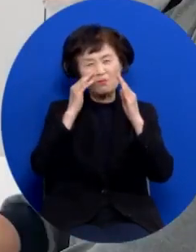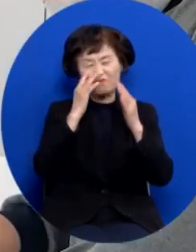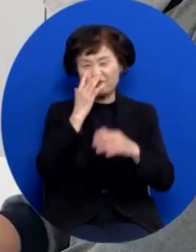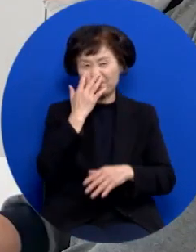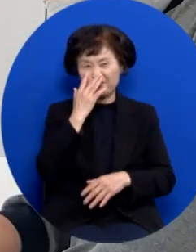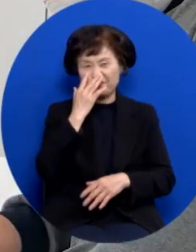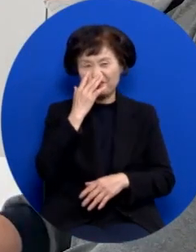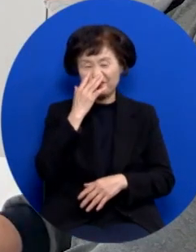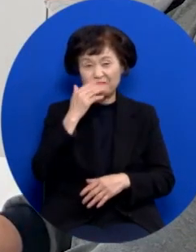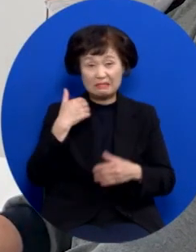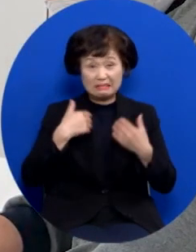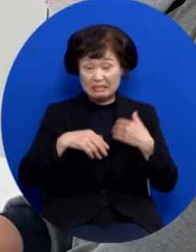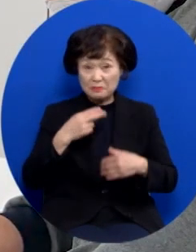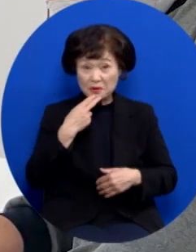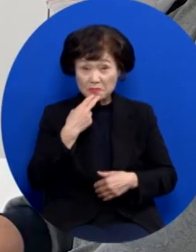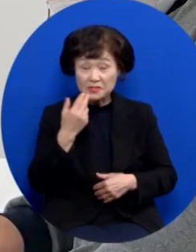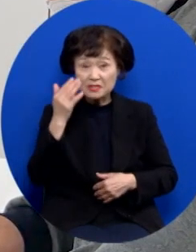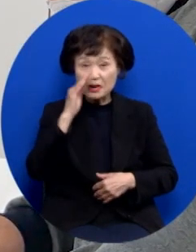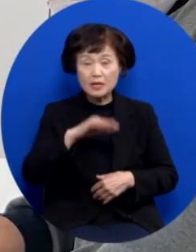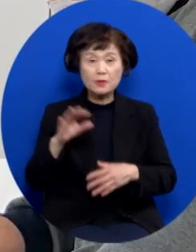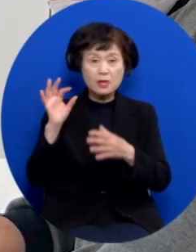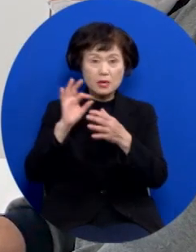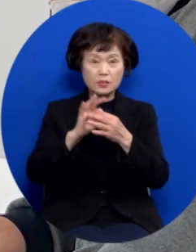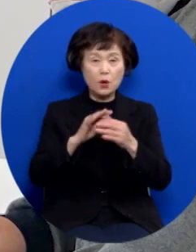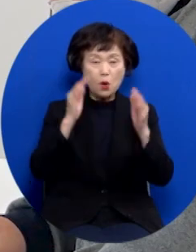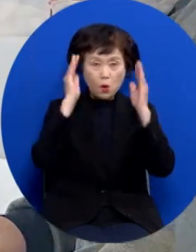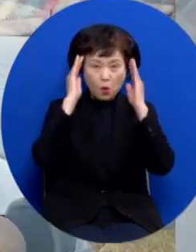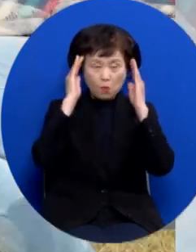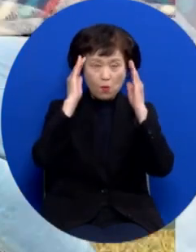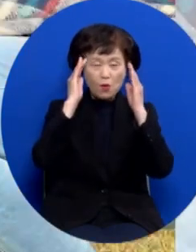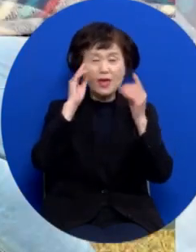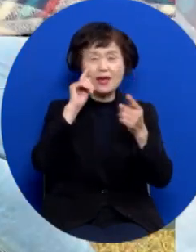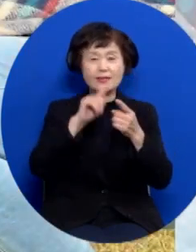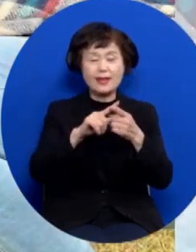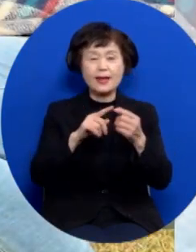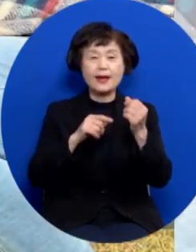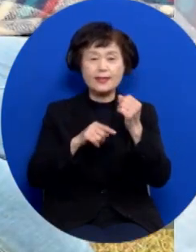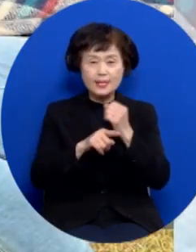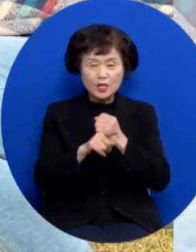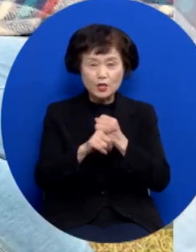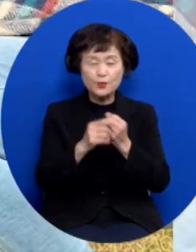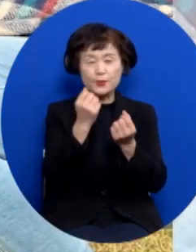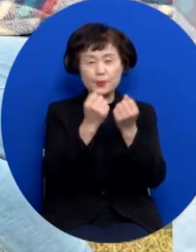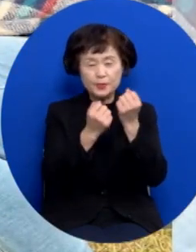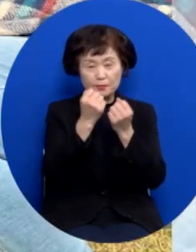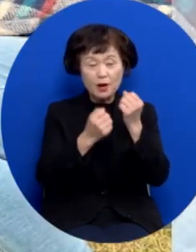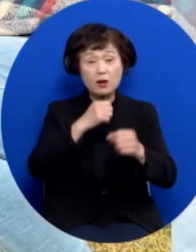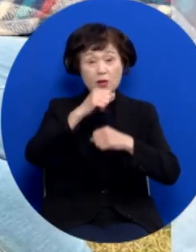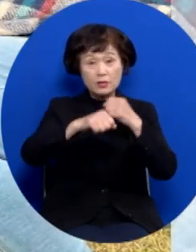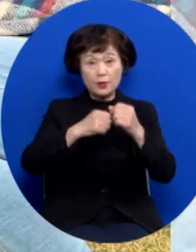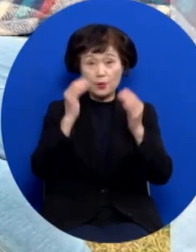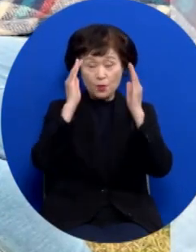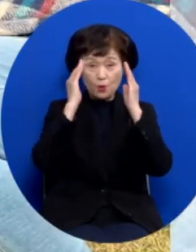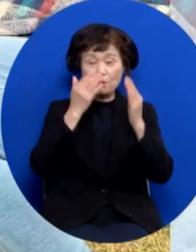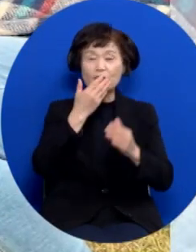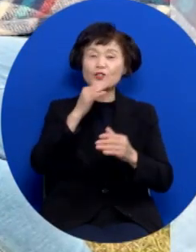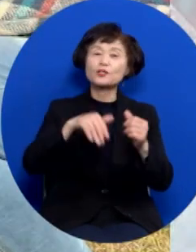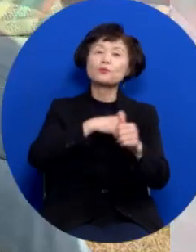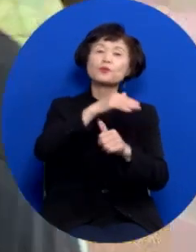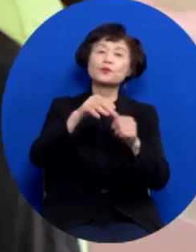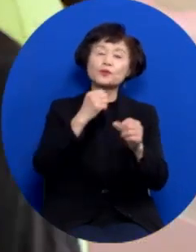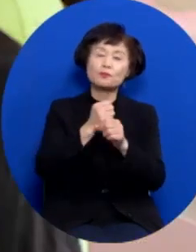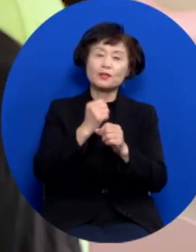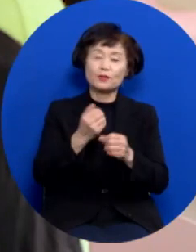없는데요 저희가 계속해서 왜 공부에 되어야 되는지 이유도 알려주고 또 학생들이 자유롭게 공부할 수 있는 분위기도 만들어주고